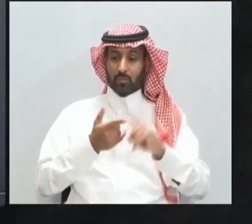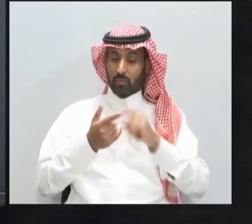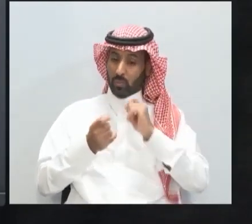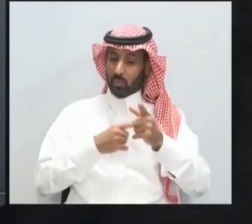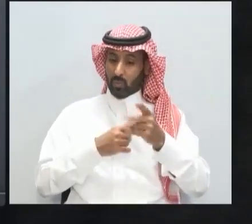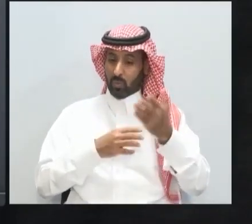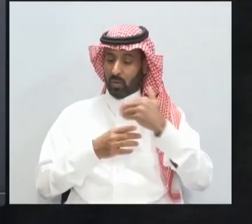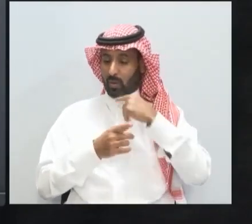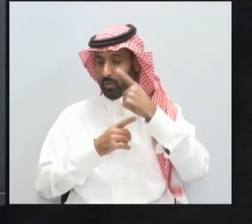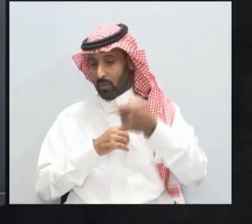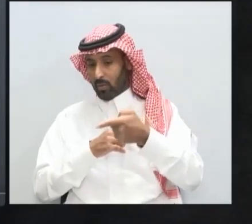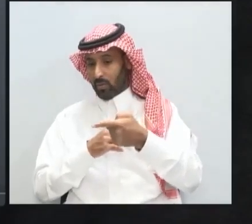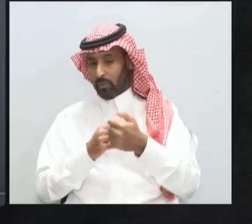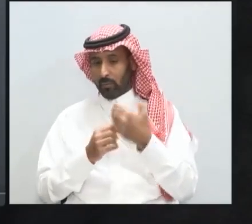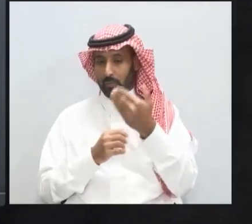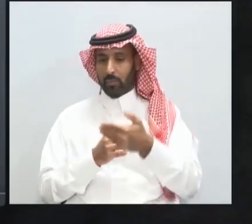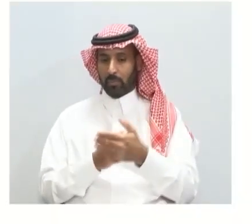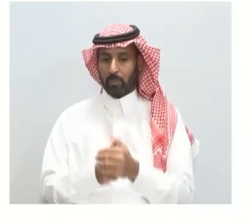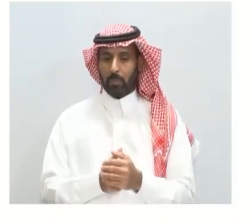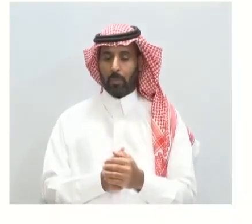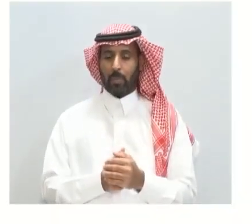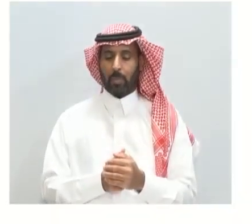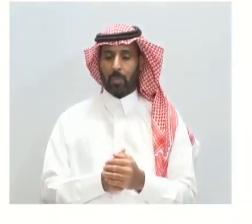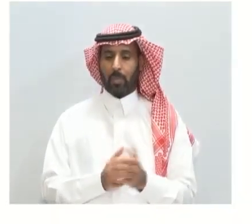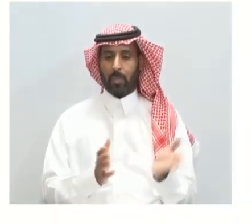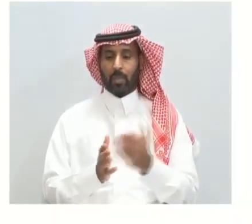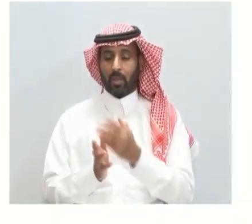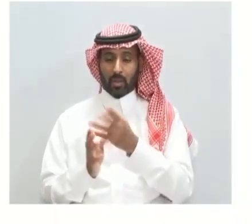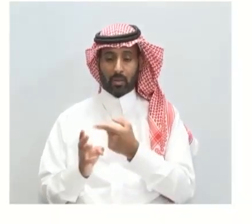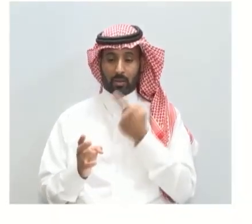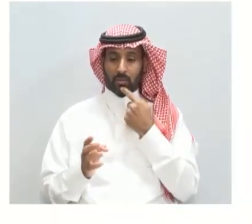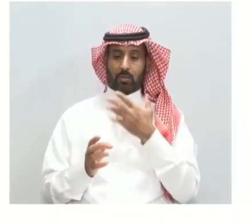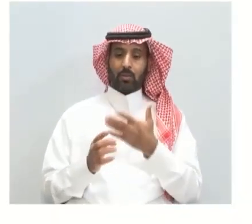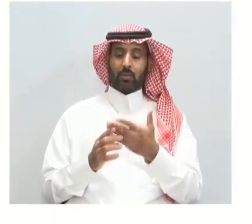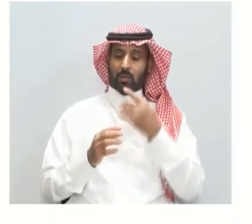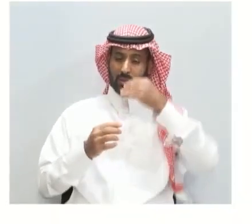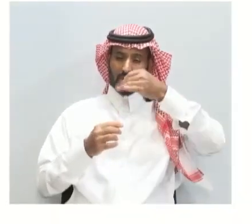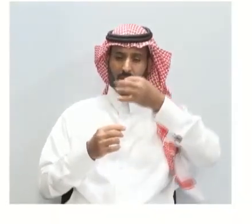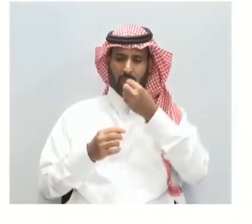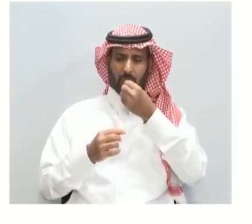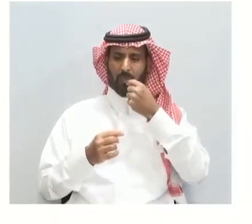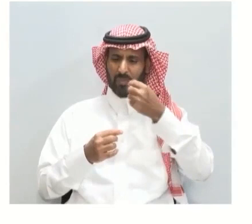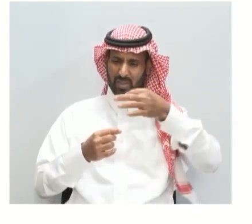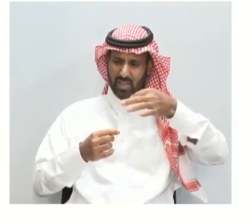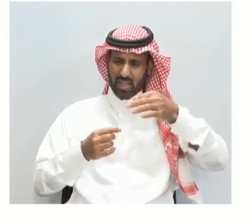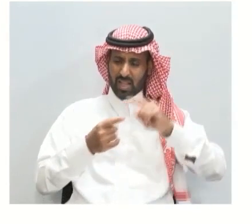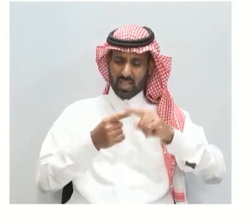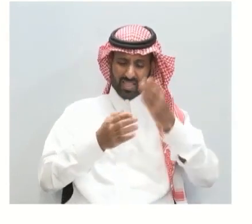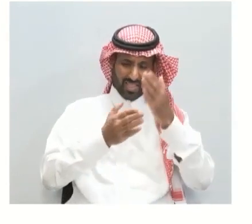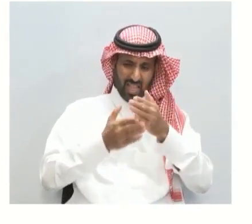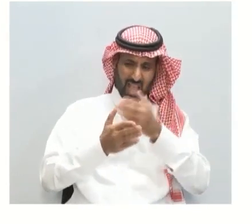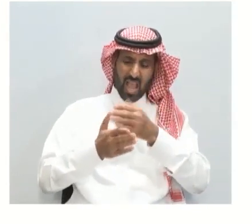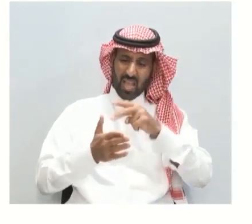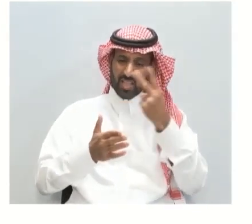لا ينتقل للمرحله التاليه ينتج عن عمليه التحلل السكري جزيئي اي تي بي